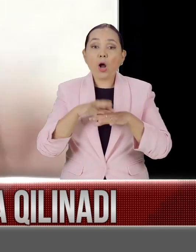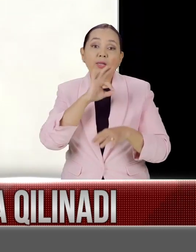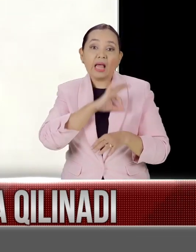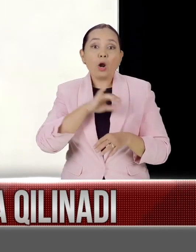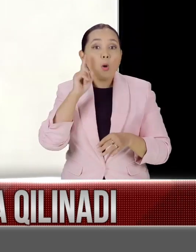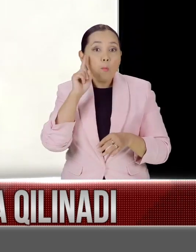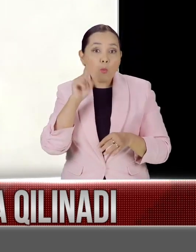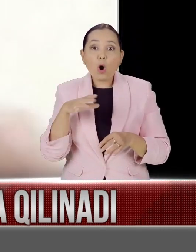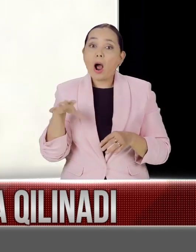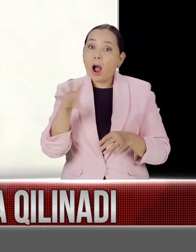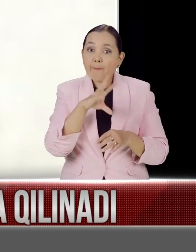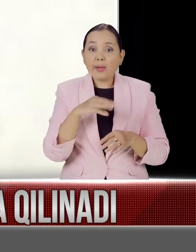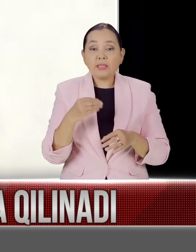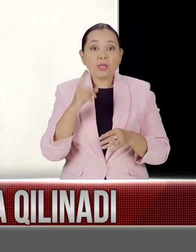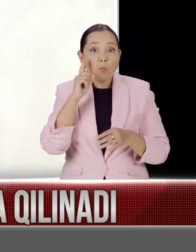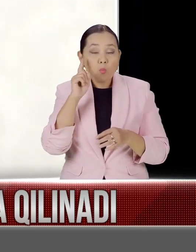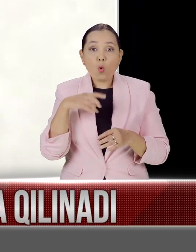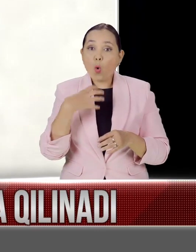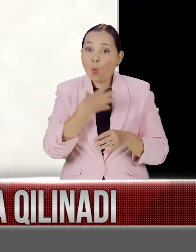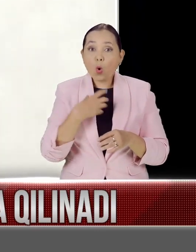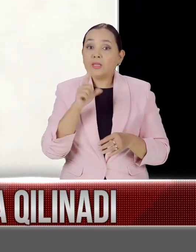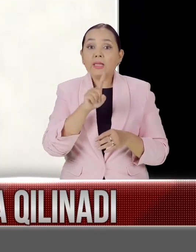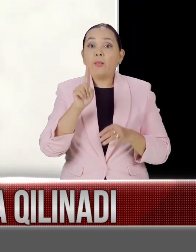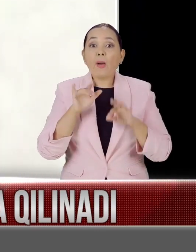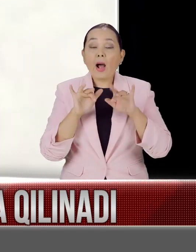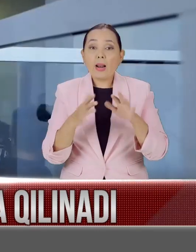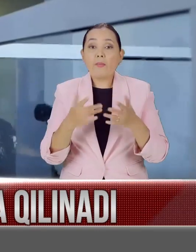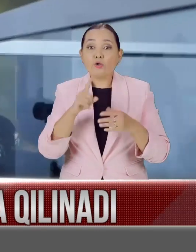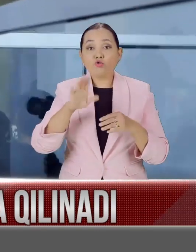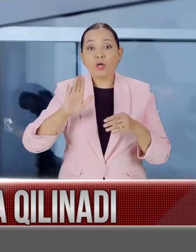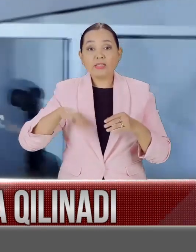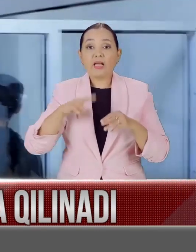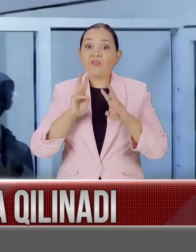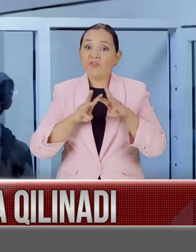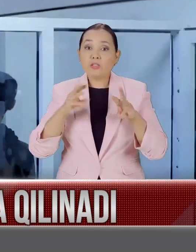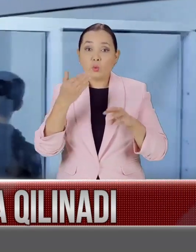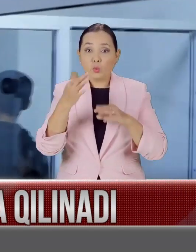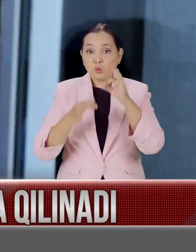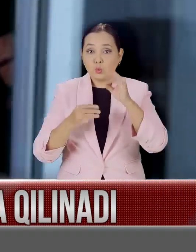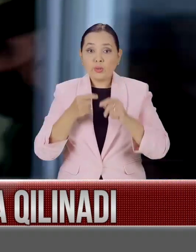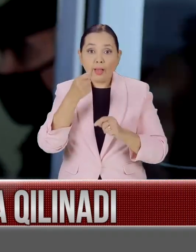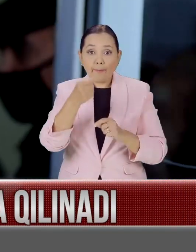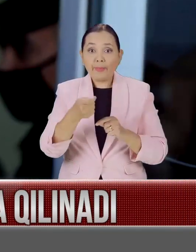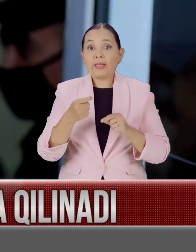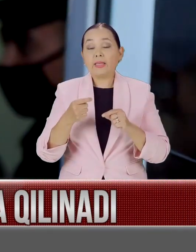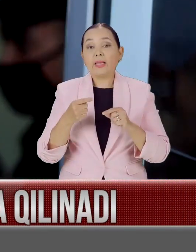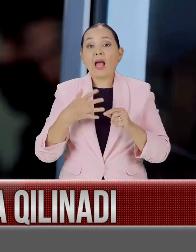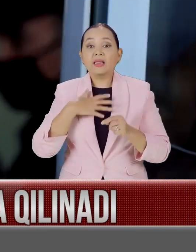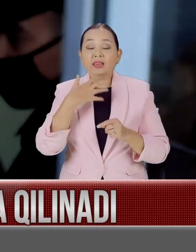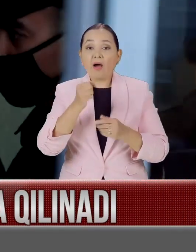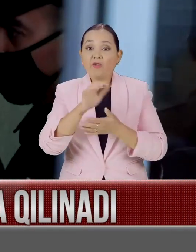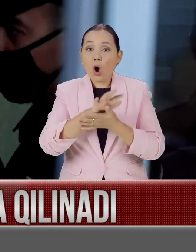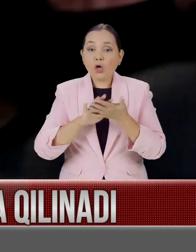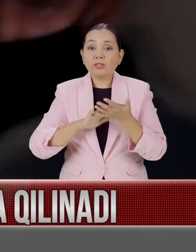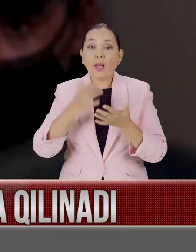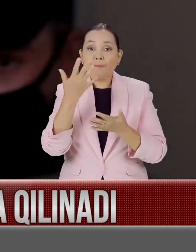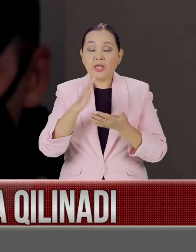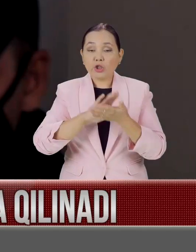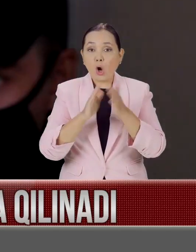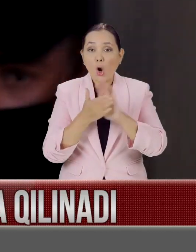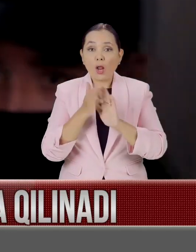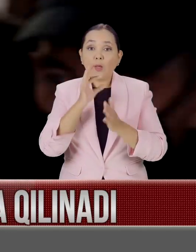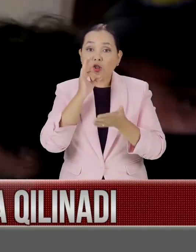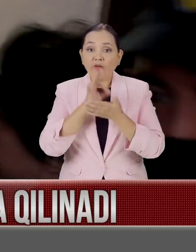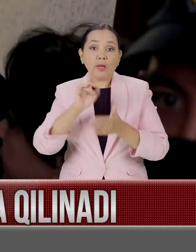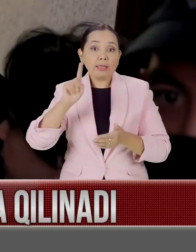aholining daromadidan muhim, hamma narsadan muhim. Lekin sizlar nima qilyapsizlar? Shundan so'ng vazirlik uni sudga berdi. Kiritilgan da'vo arizasida 5 holat